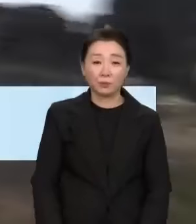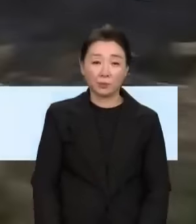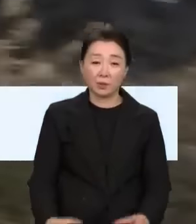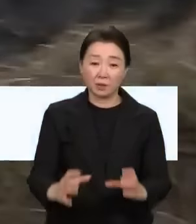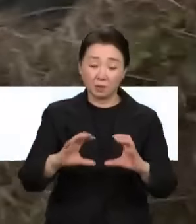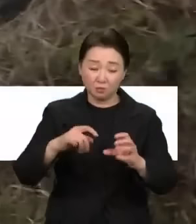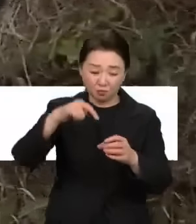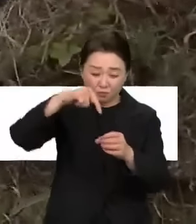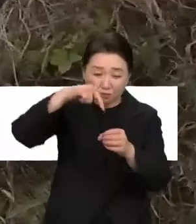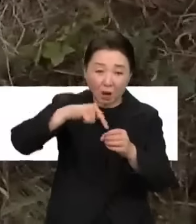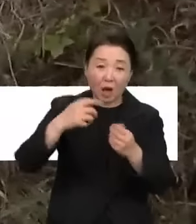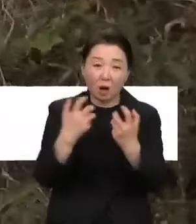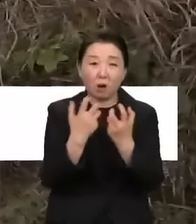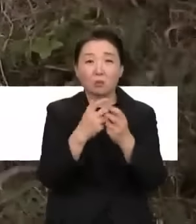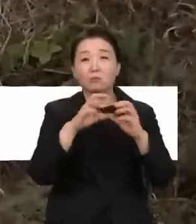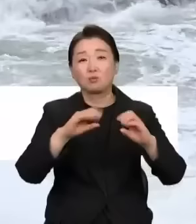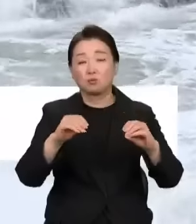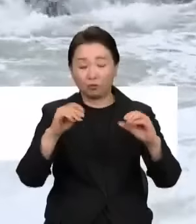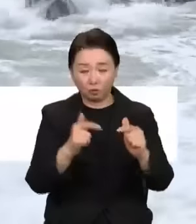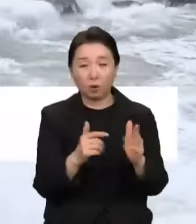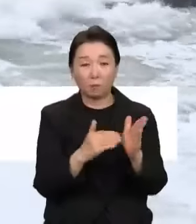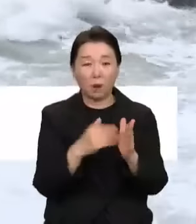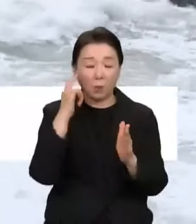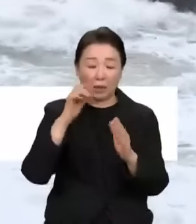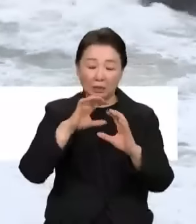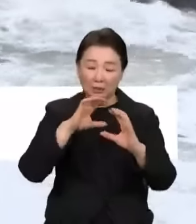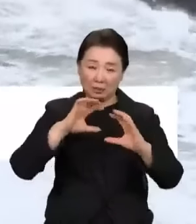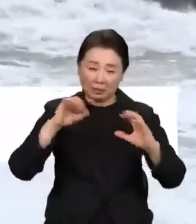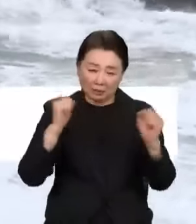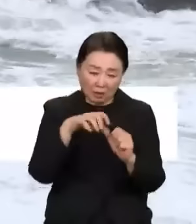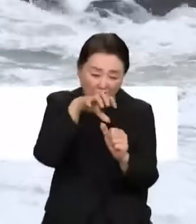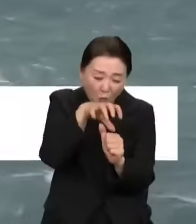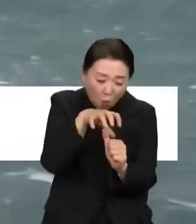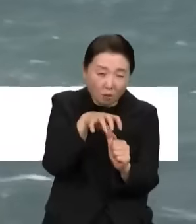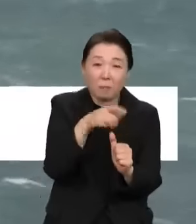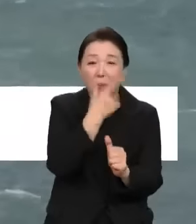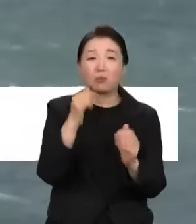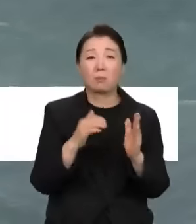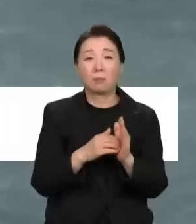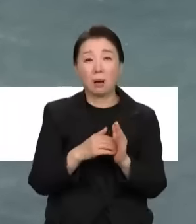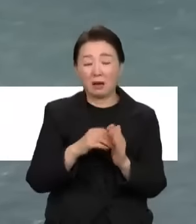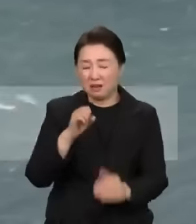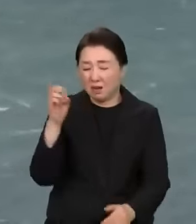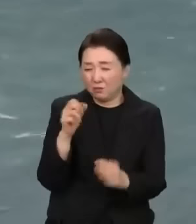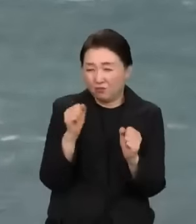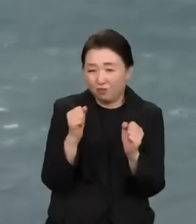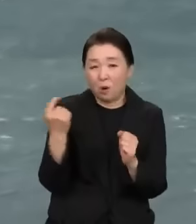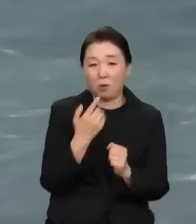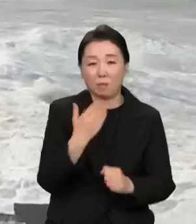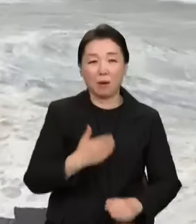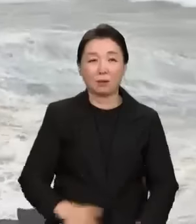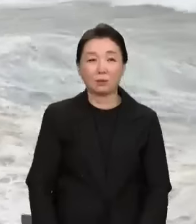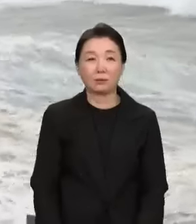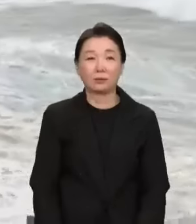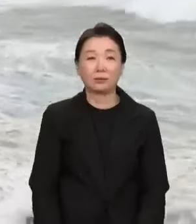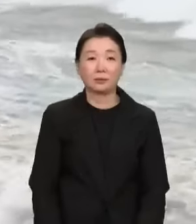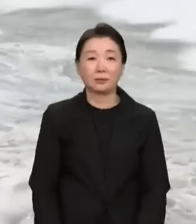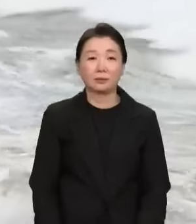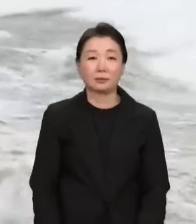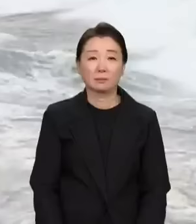면적이 줄어들면서 찬 공기를 가둬둘 기류가 약해져 우리나라로 기습 한파가 찾아올 가능성이 있다고 했습니다.